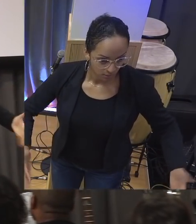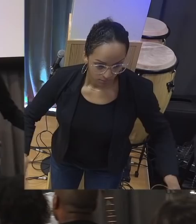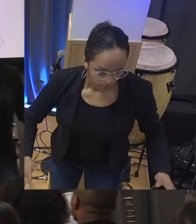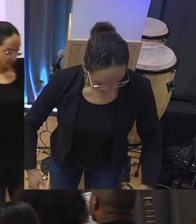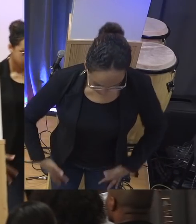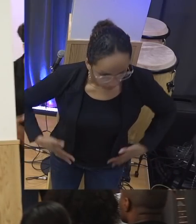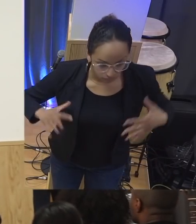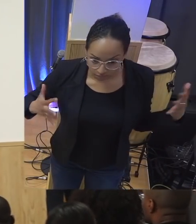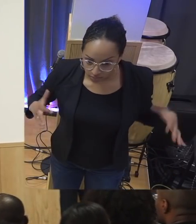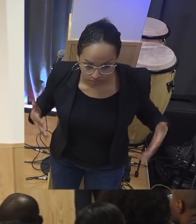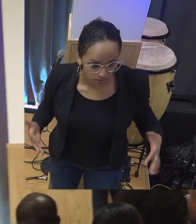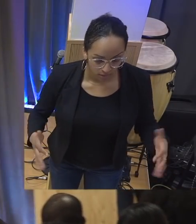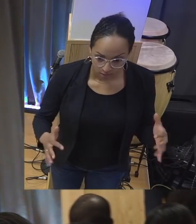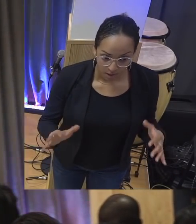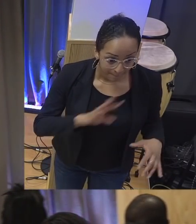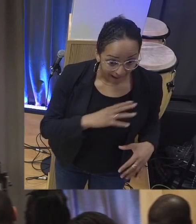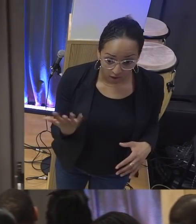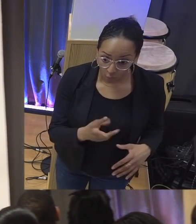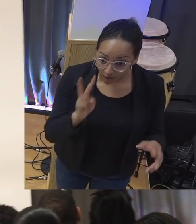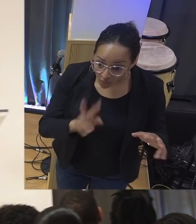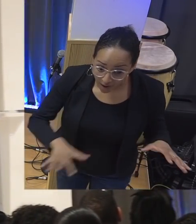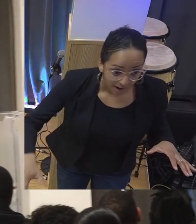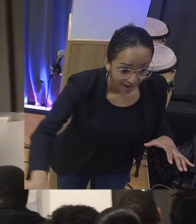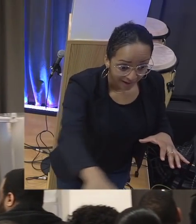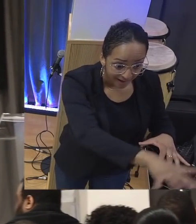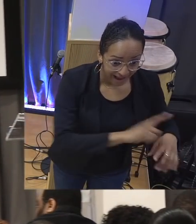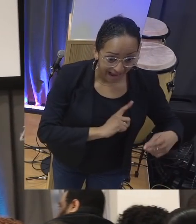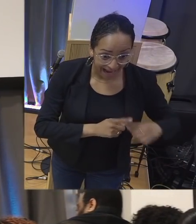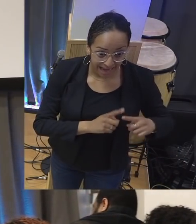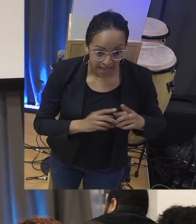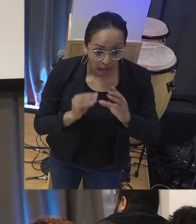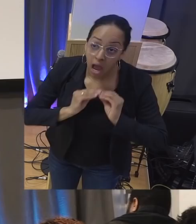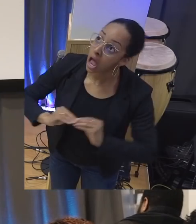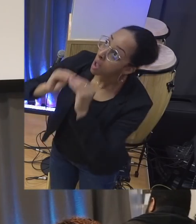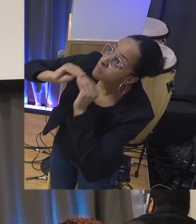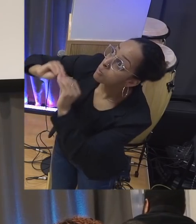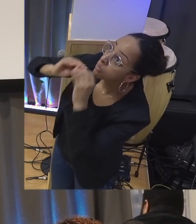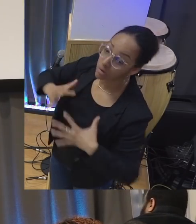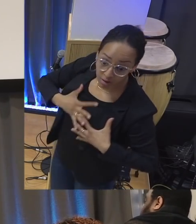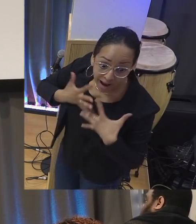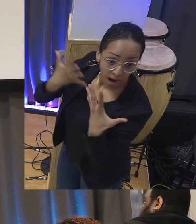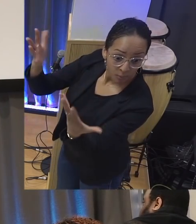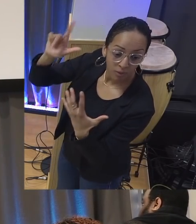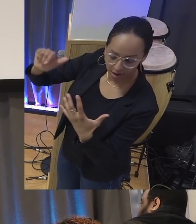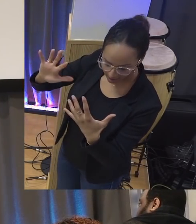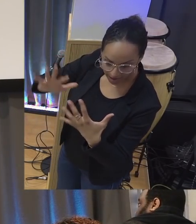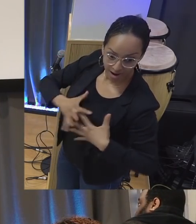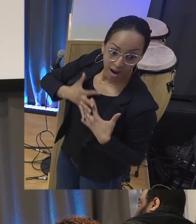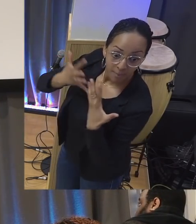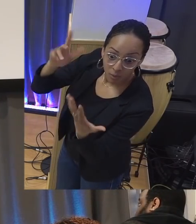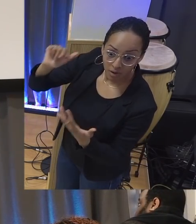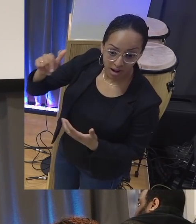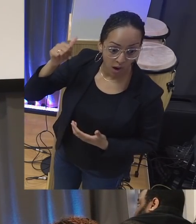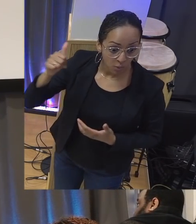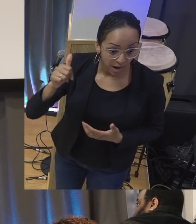déstabilisé. Quand il voyait l'amour dans le regard des chrétiens, il était déstabilisé. Il a dit, j'ai tué le premier, il m'a